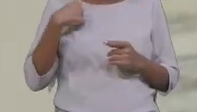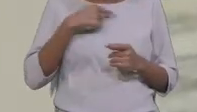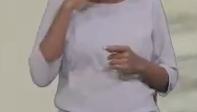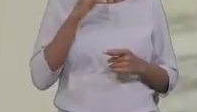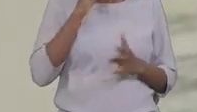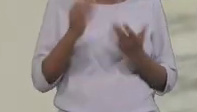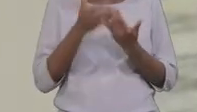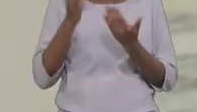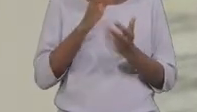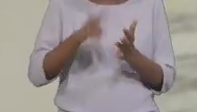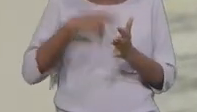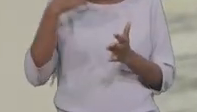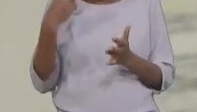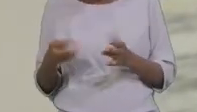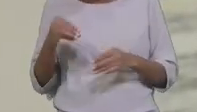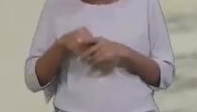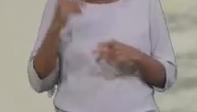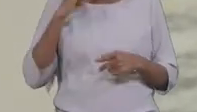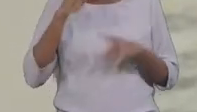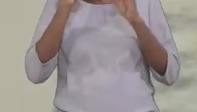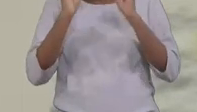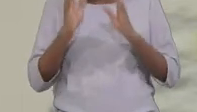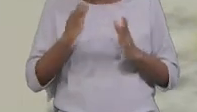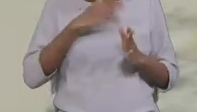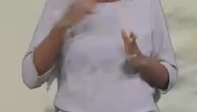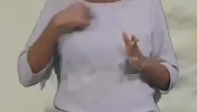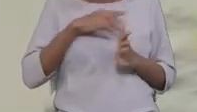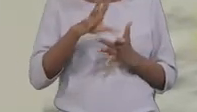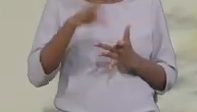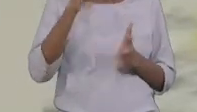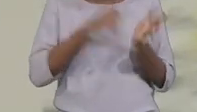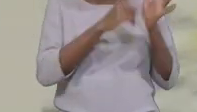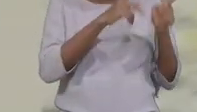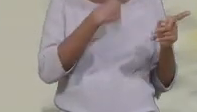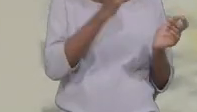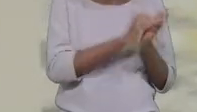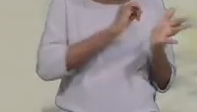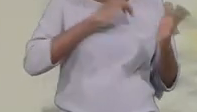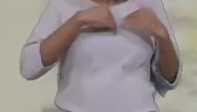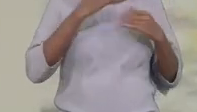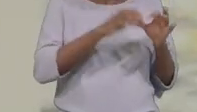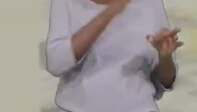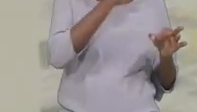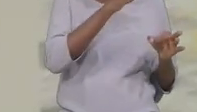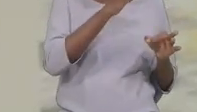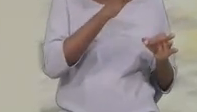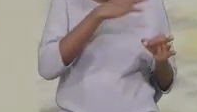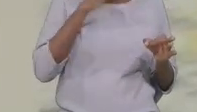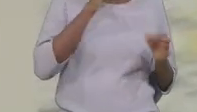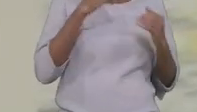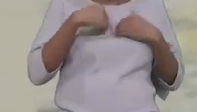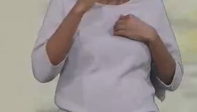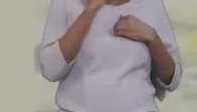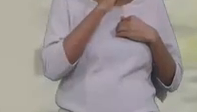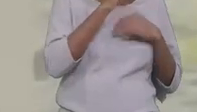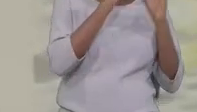Saint-Esprit, nous n'allons pas tomber facilement dans la fausse doctrine, mais celui a dit, ah, j'ai l'esprit et